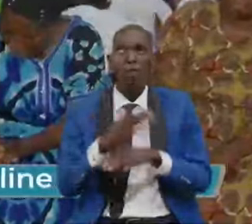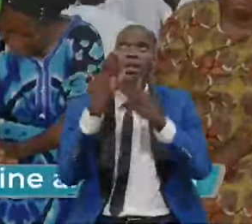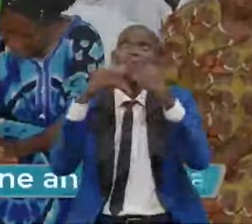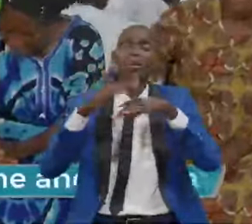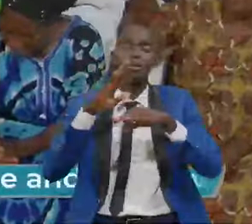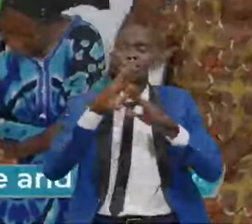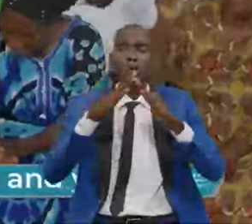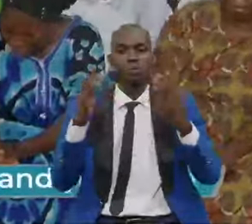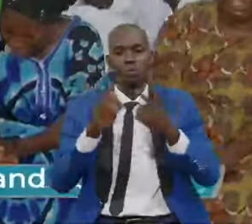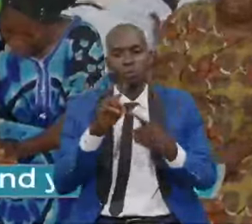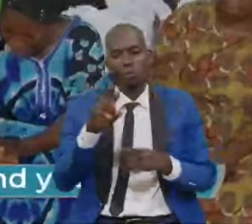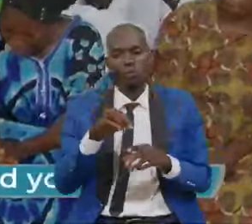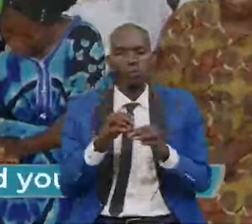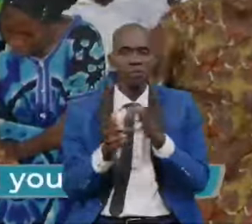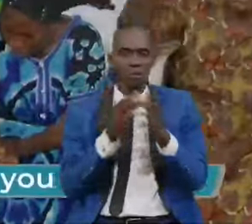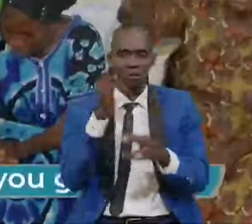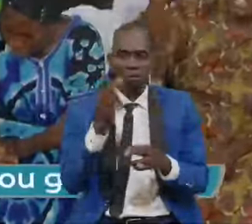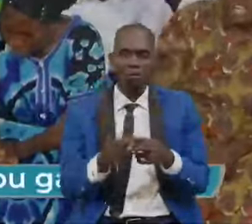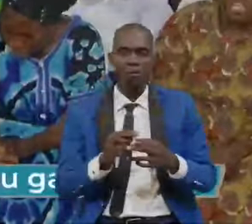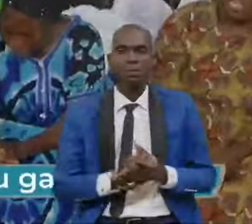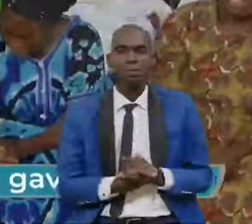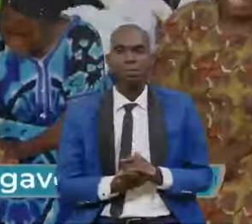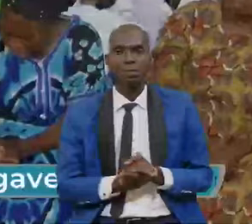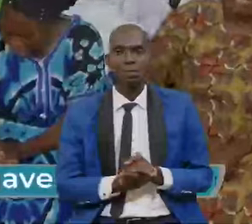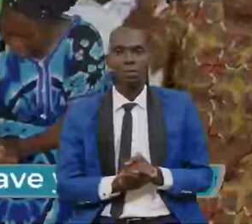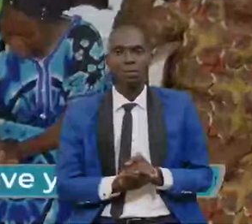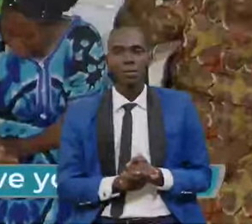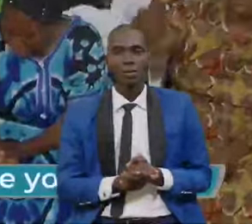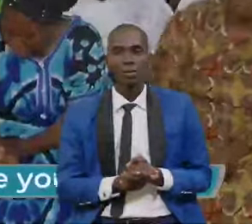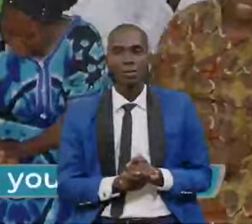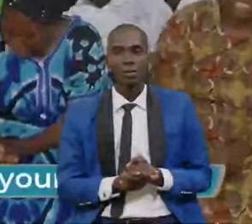Merci pour ceux-là qui se préparent dans la prière, parce que le ciel va s'ouvrir pour vous.